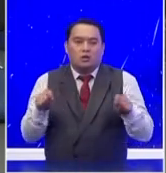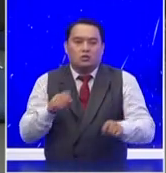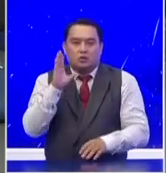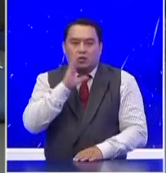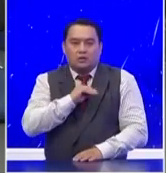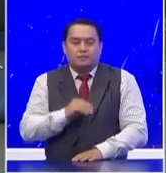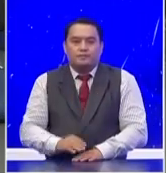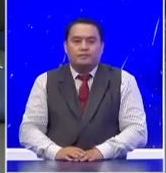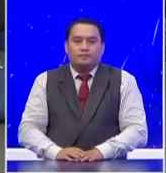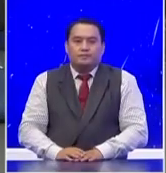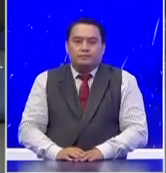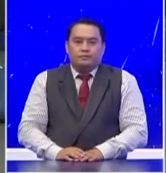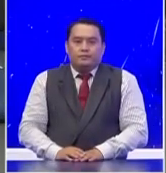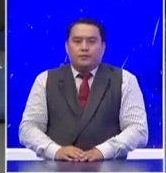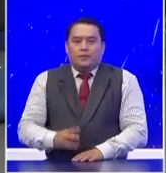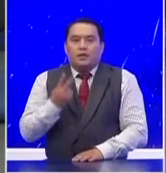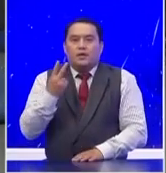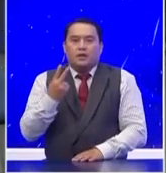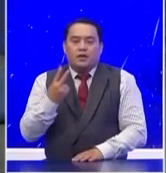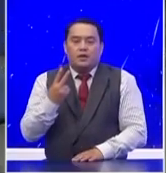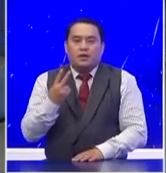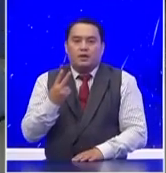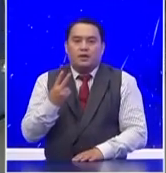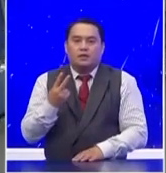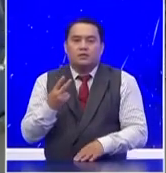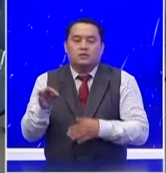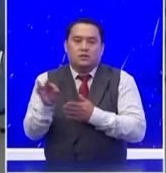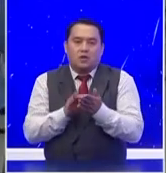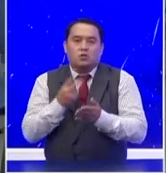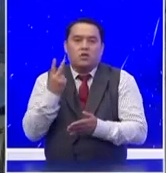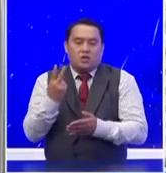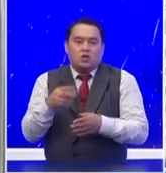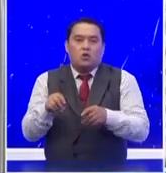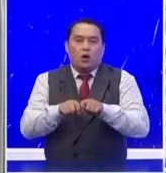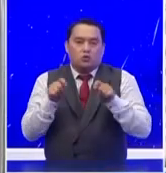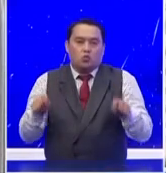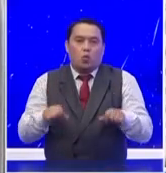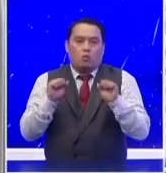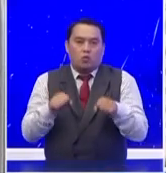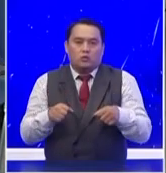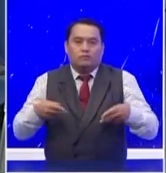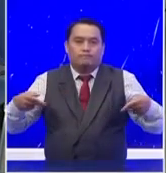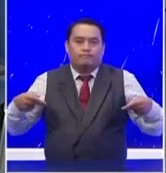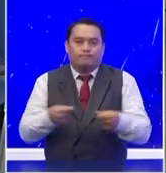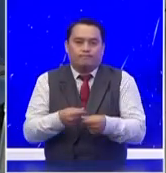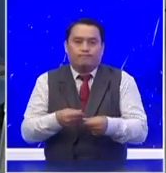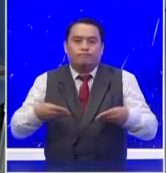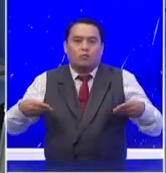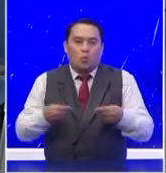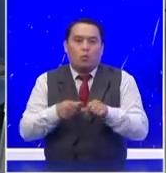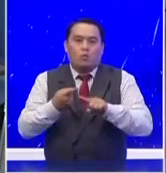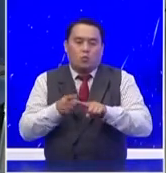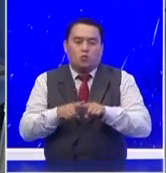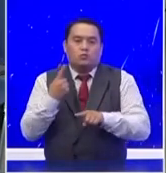кезде екі ерлі зайыптыға қатар ашуға болады бұл шотты. Кейін ол екі депозитті отбасылық пакет аясында